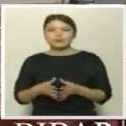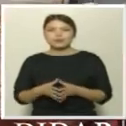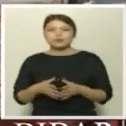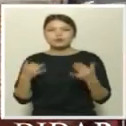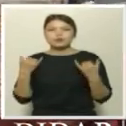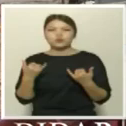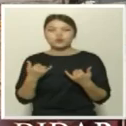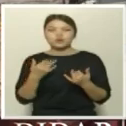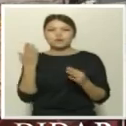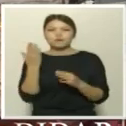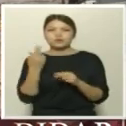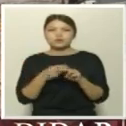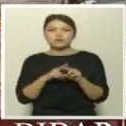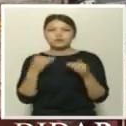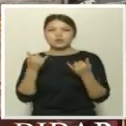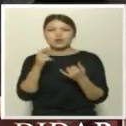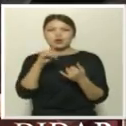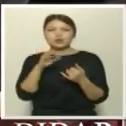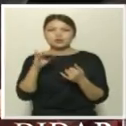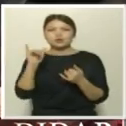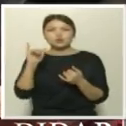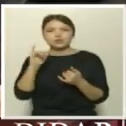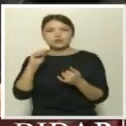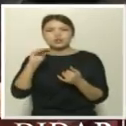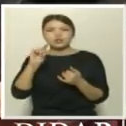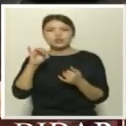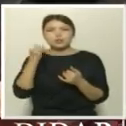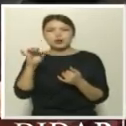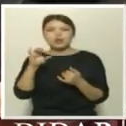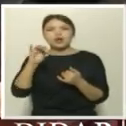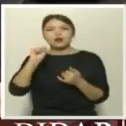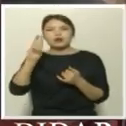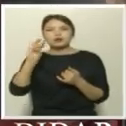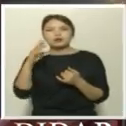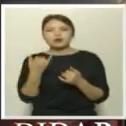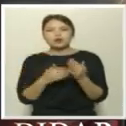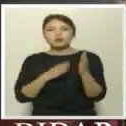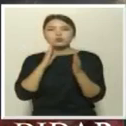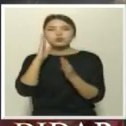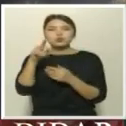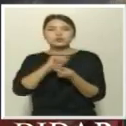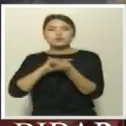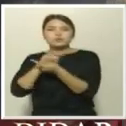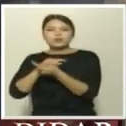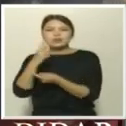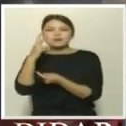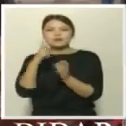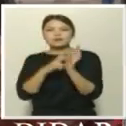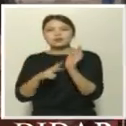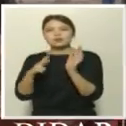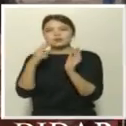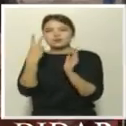Сегодня ведется ремонт газотранспортной системы Жаноузен-Жетыбай-Актау. В будущем будет полностью заменено 282